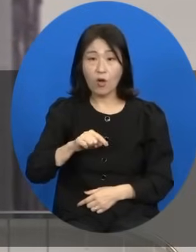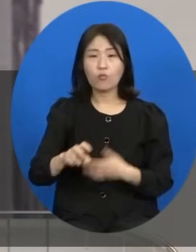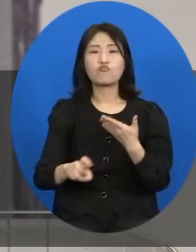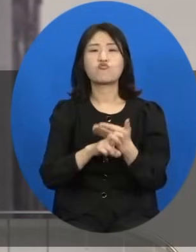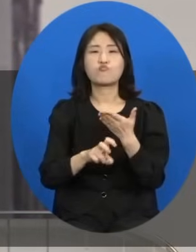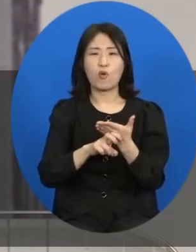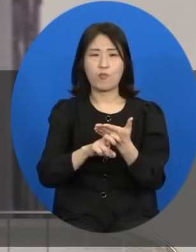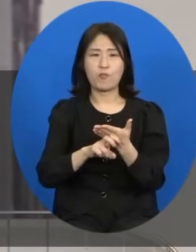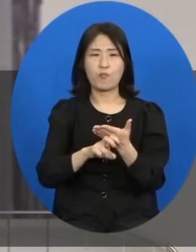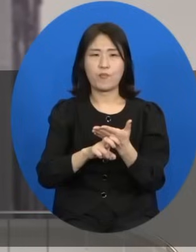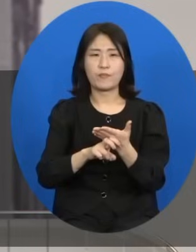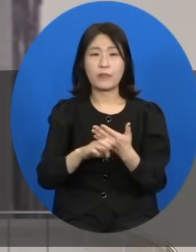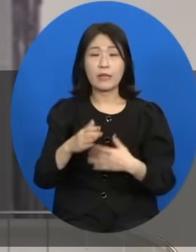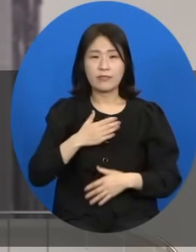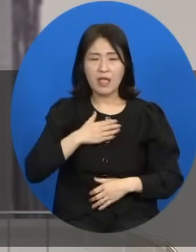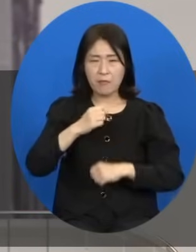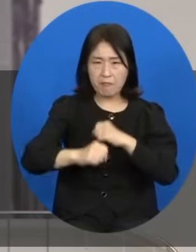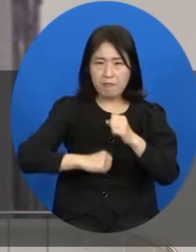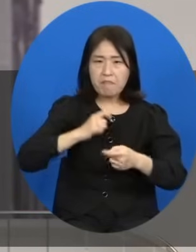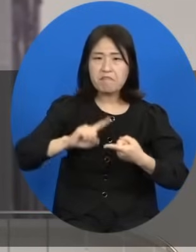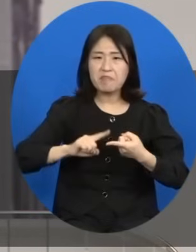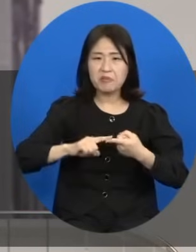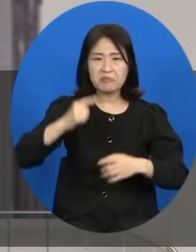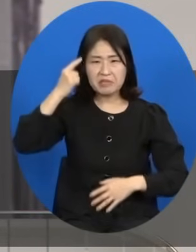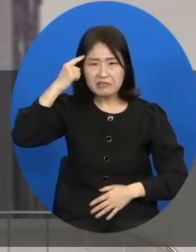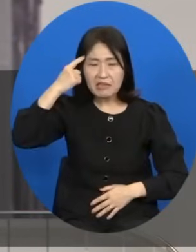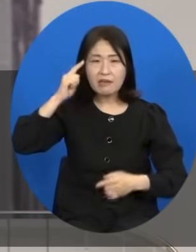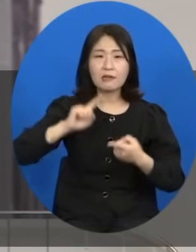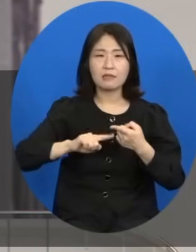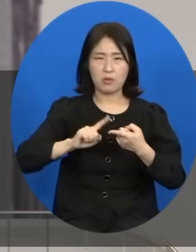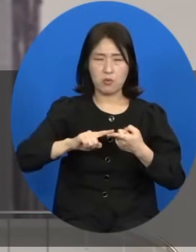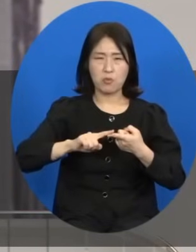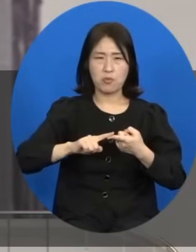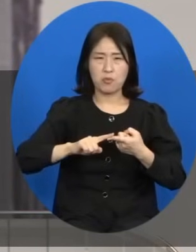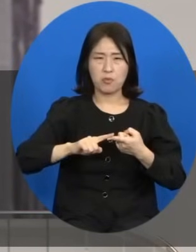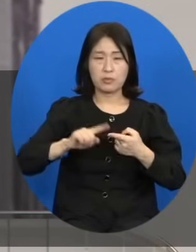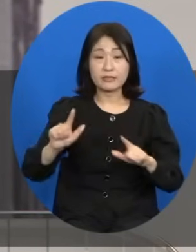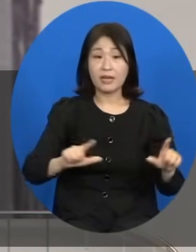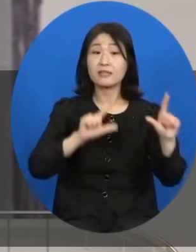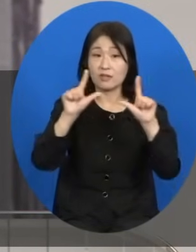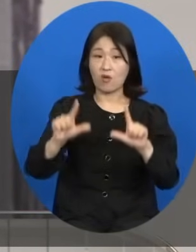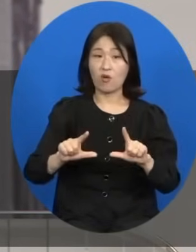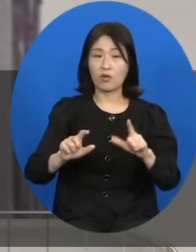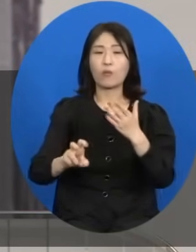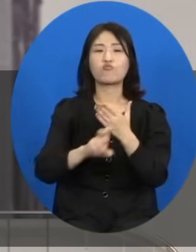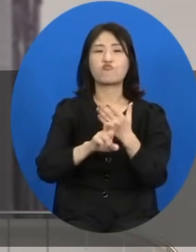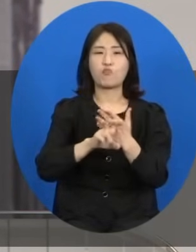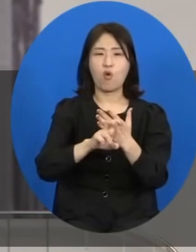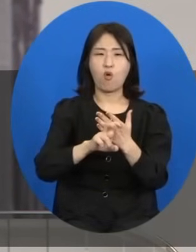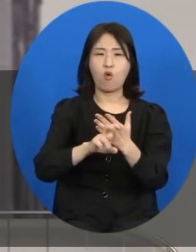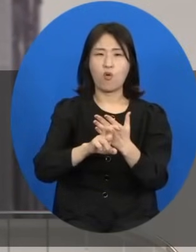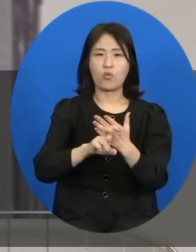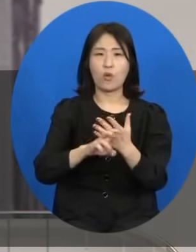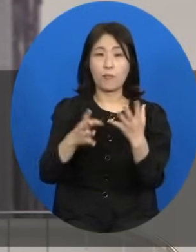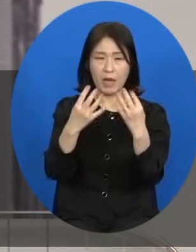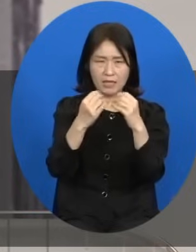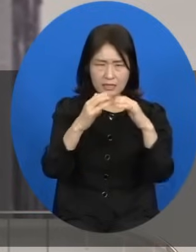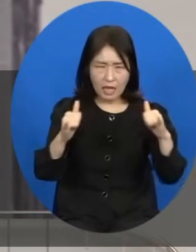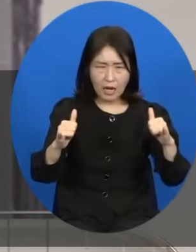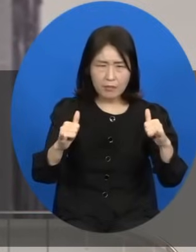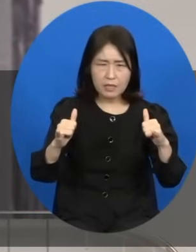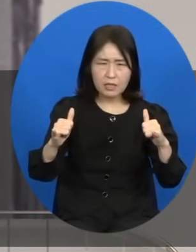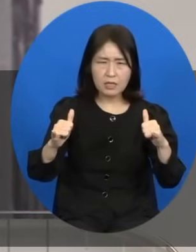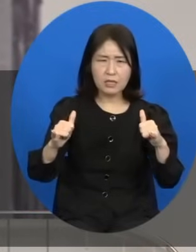시대였죠 자기 소견에 옳은 대로 그게 마지막 시대의 특징이에요 그리고 많은 사람이 사랑이 식어져 하나님에 대한